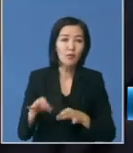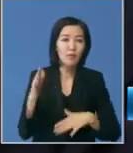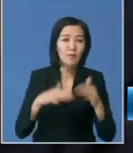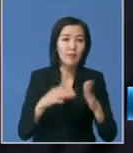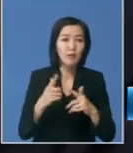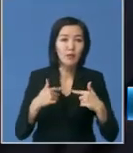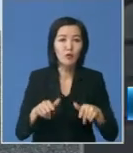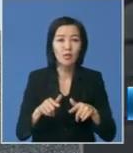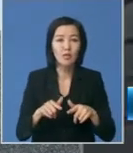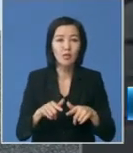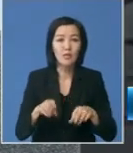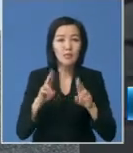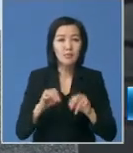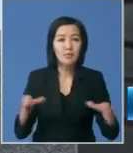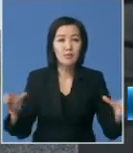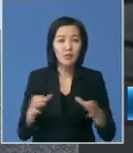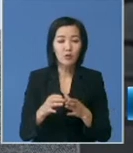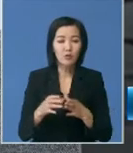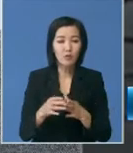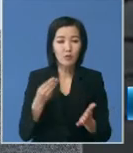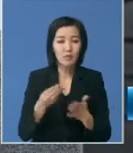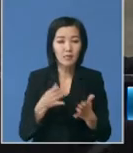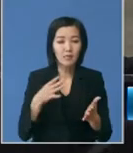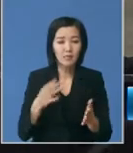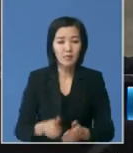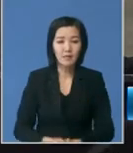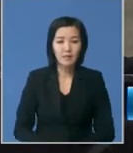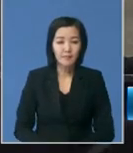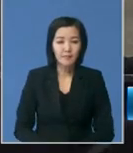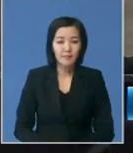мамандардан құрылған сарапшылар тобы бағалаған.